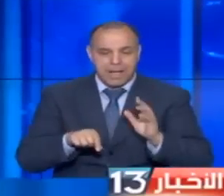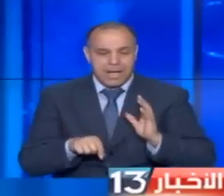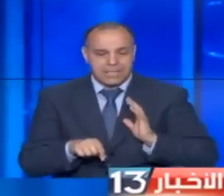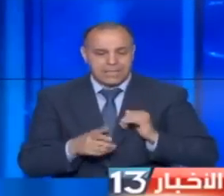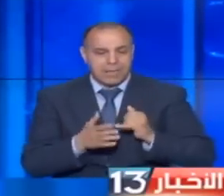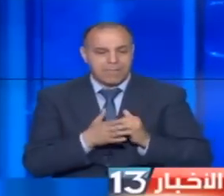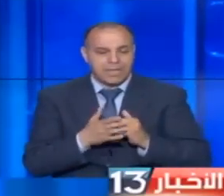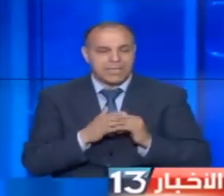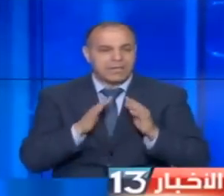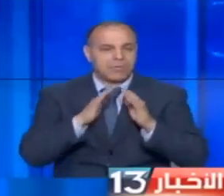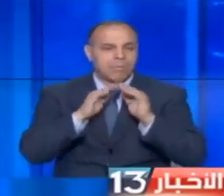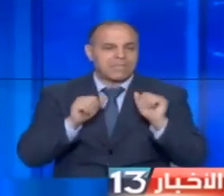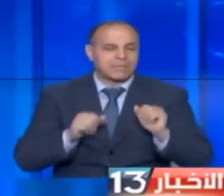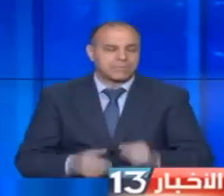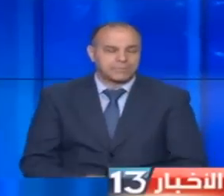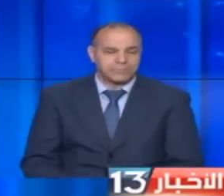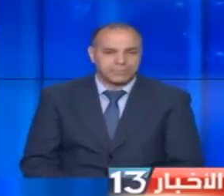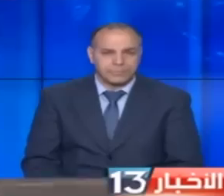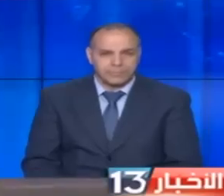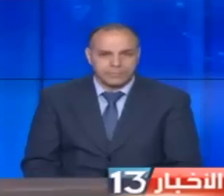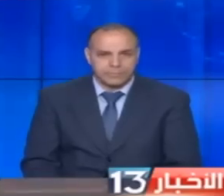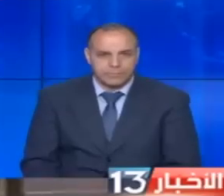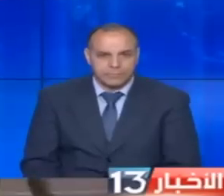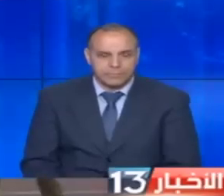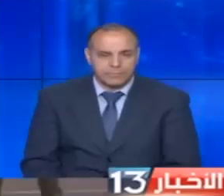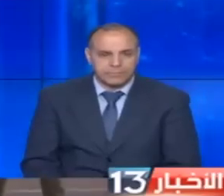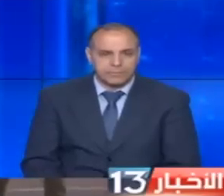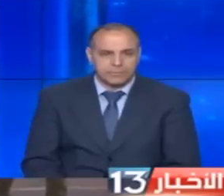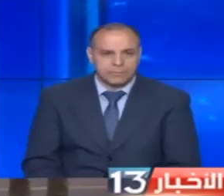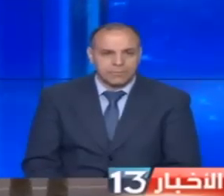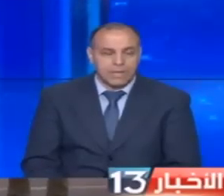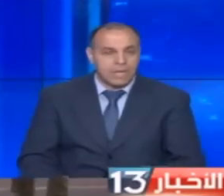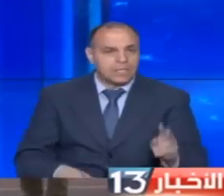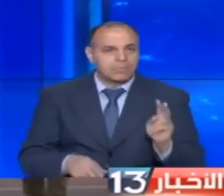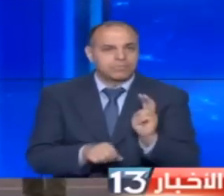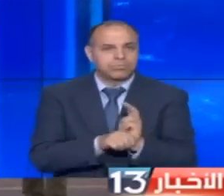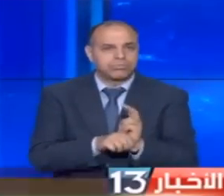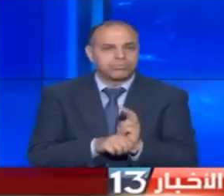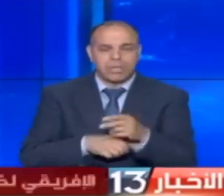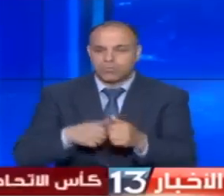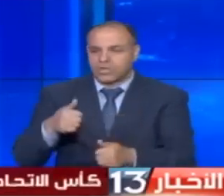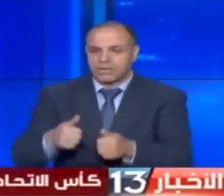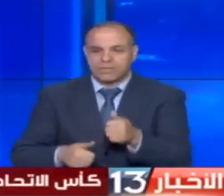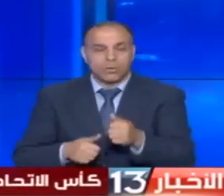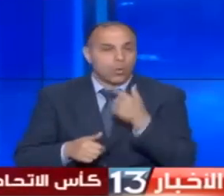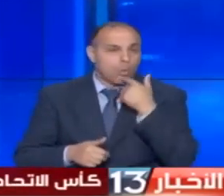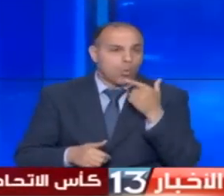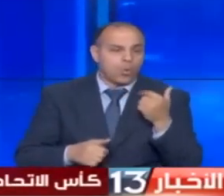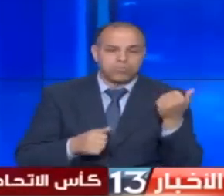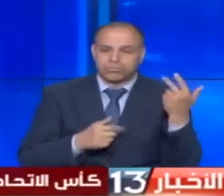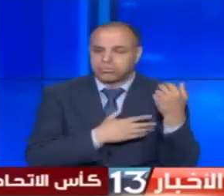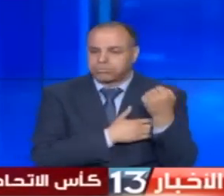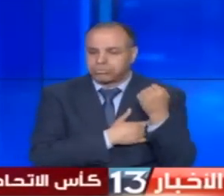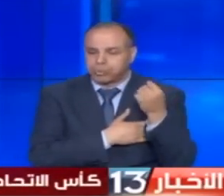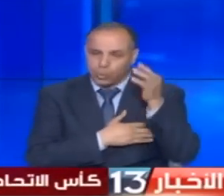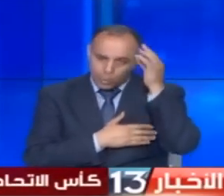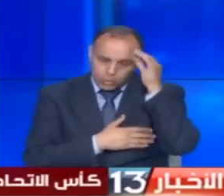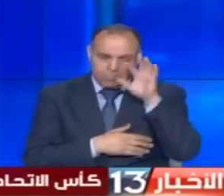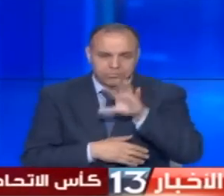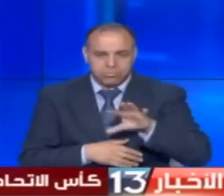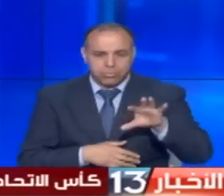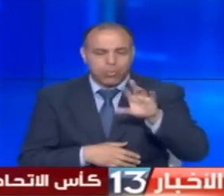بمدينه السويس المصريه البقاء في دائره المنافسه على مختلف الالقاب المحليه والاقليميه